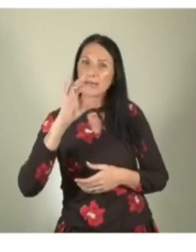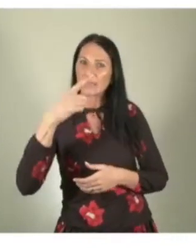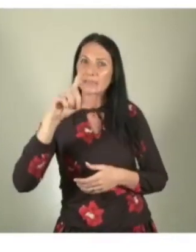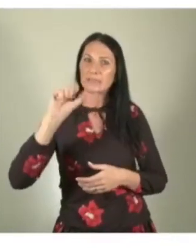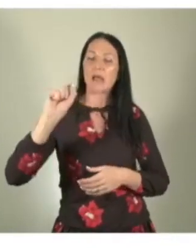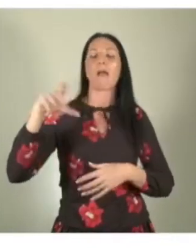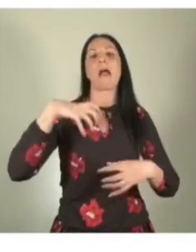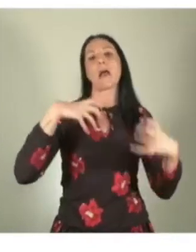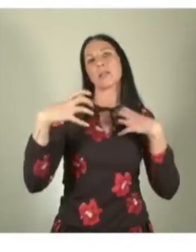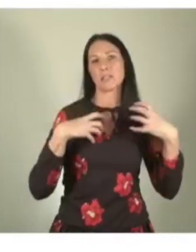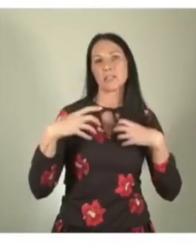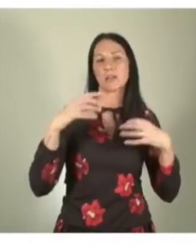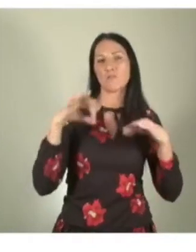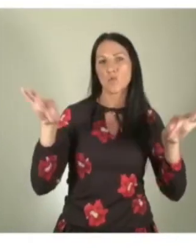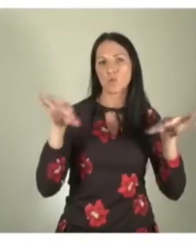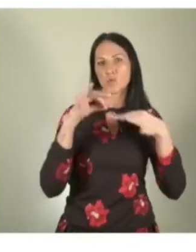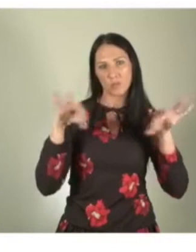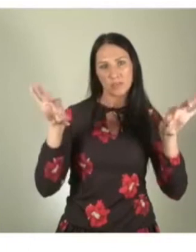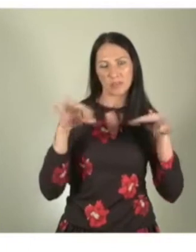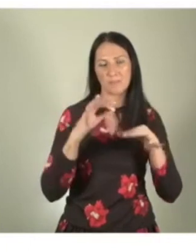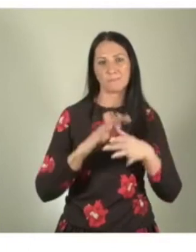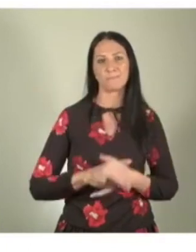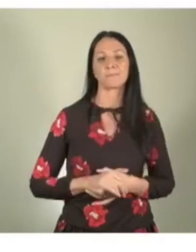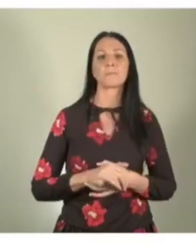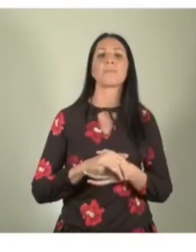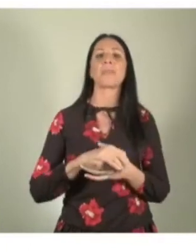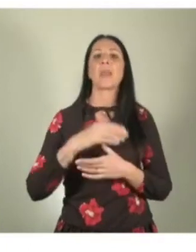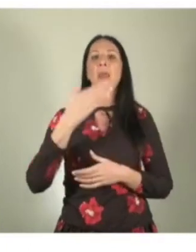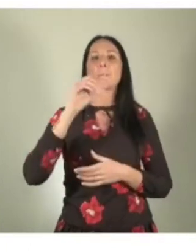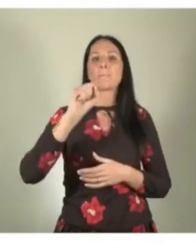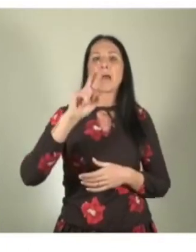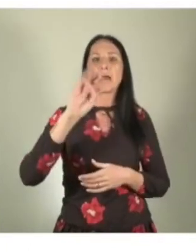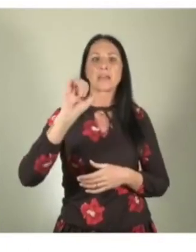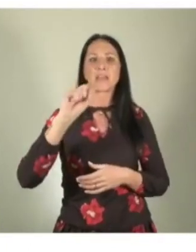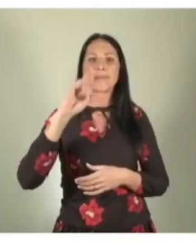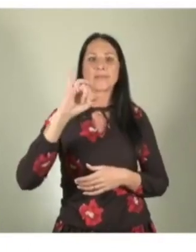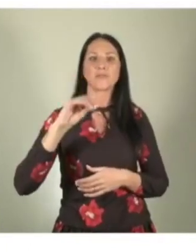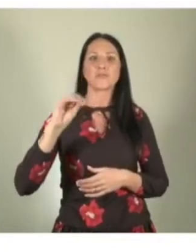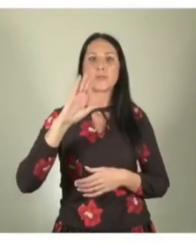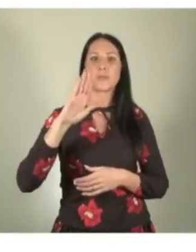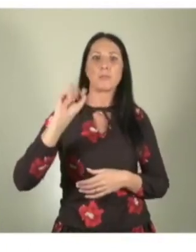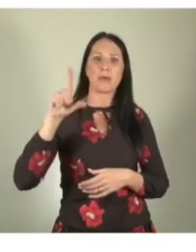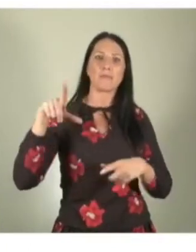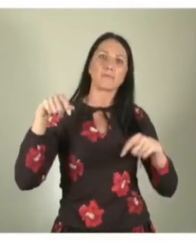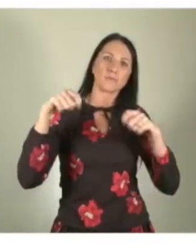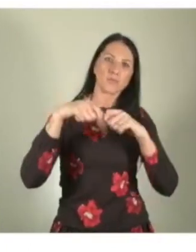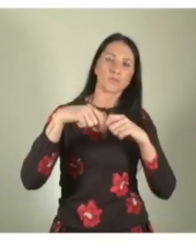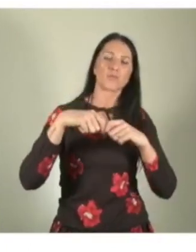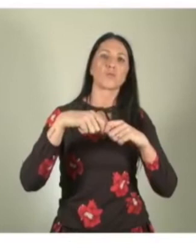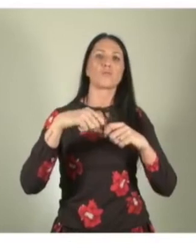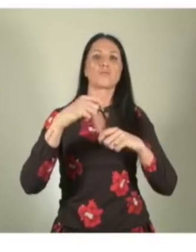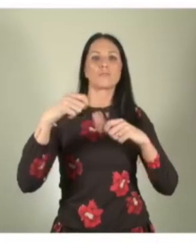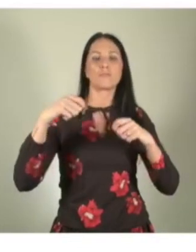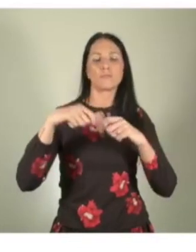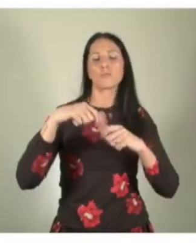artystka, muzyk, związana z Akademią Muzyczną we Wrocławiu oraz pani Maria Zięba, współzałożycielka i prezeska Fundacji Ładne